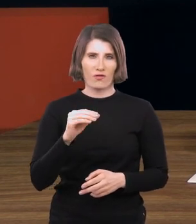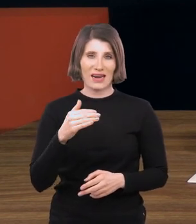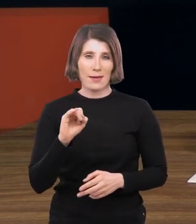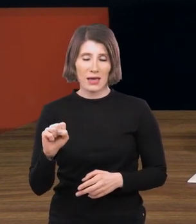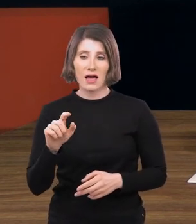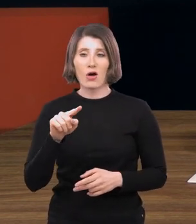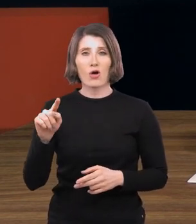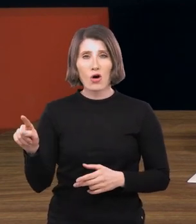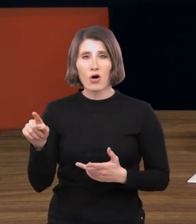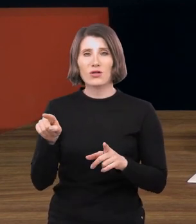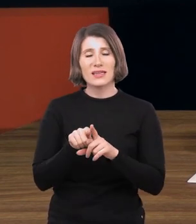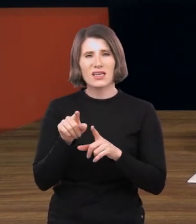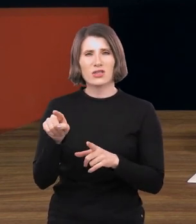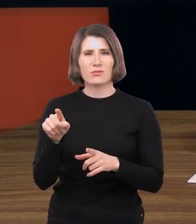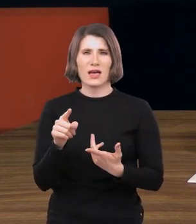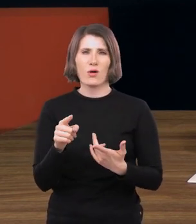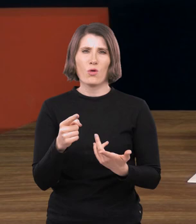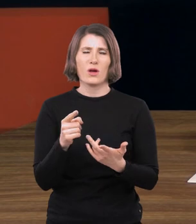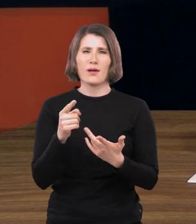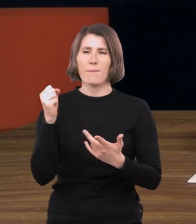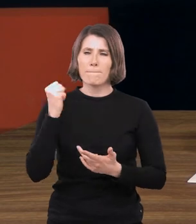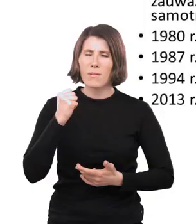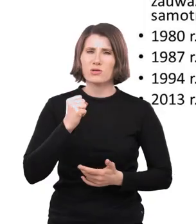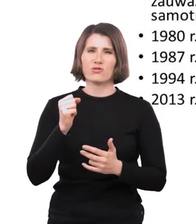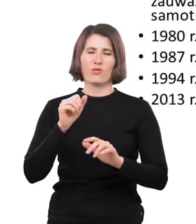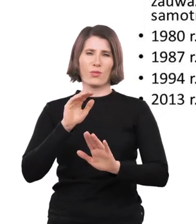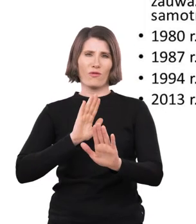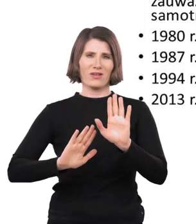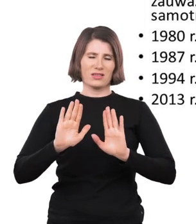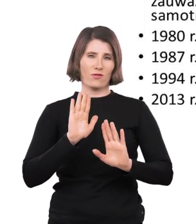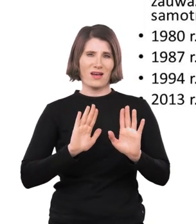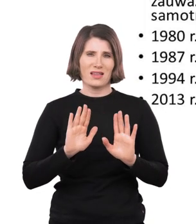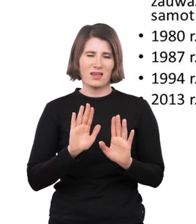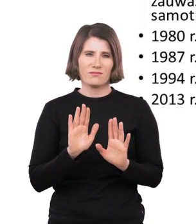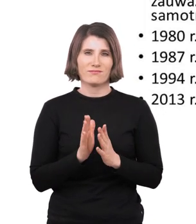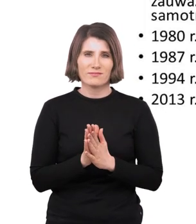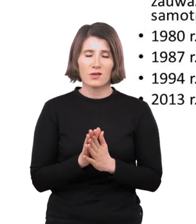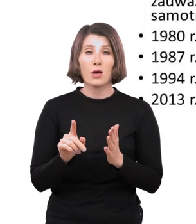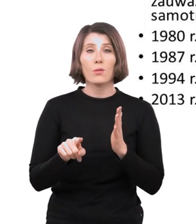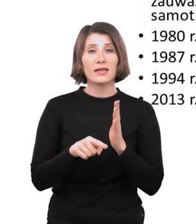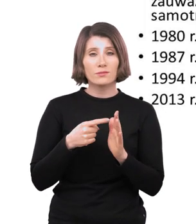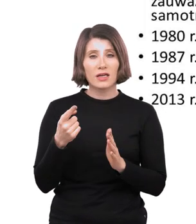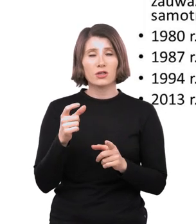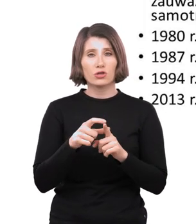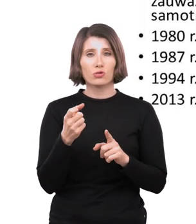które przejawiały takie ekstremalne formy wycofania się. Po raz pierwszy to pojęcie zostało użyte